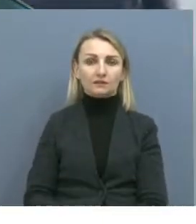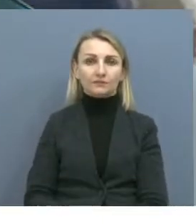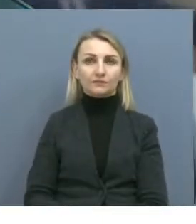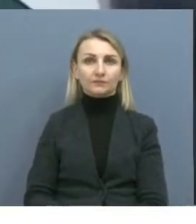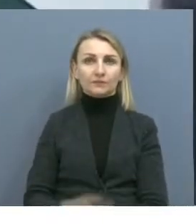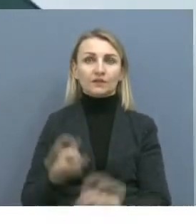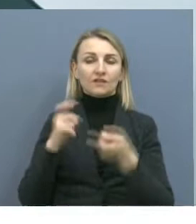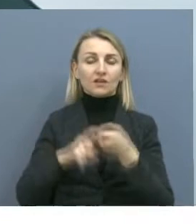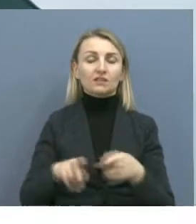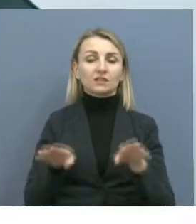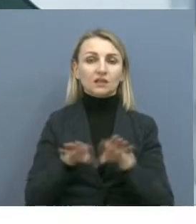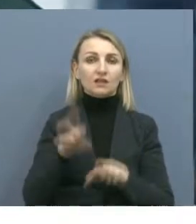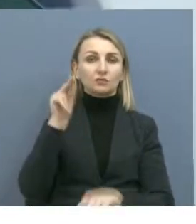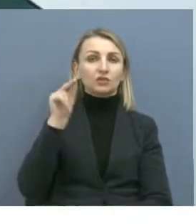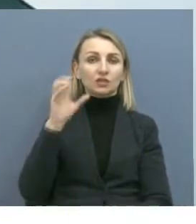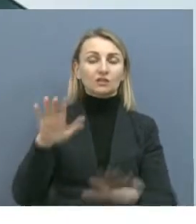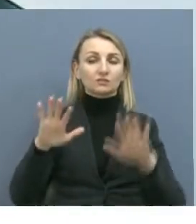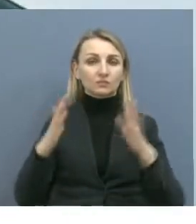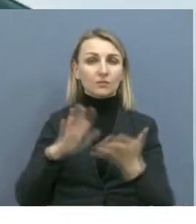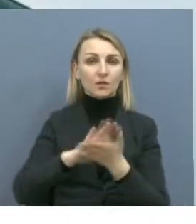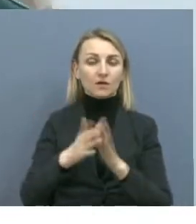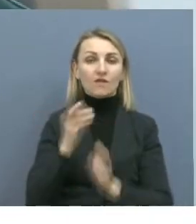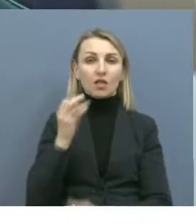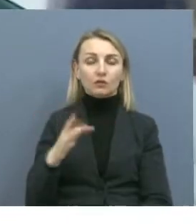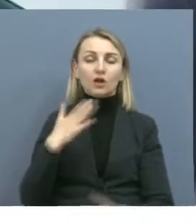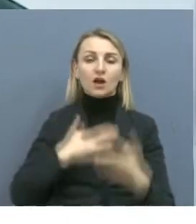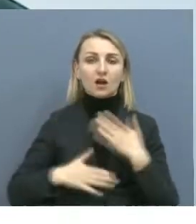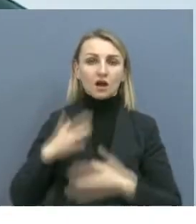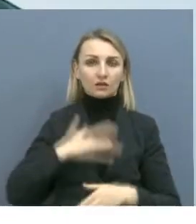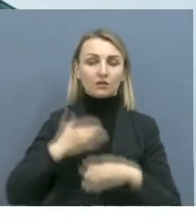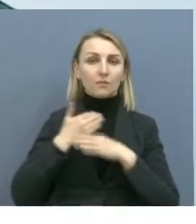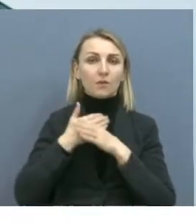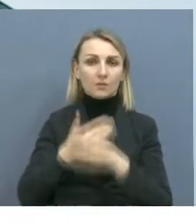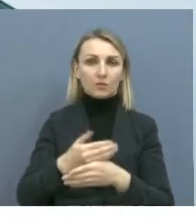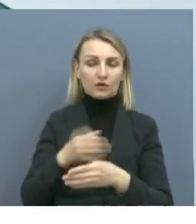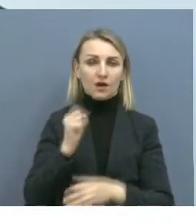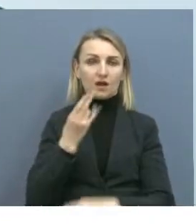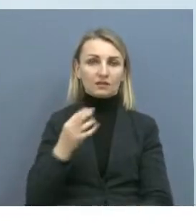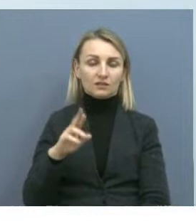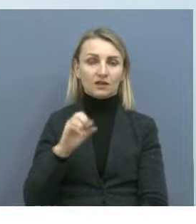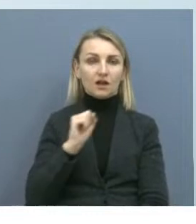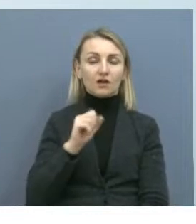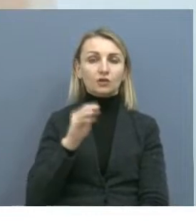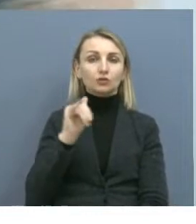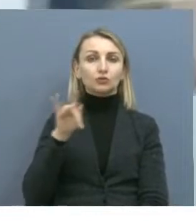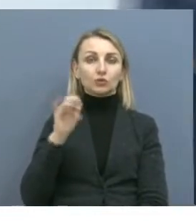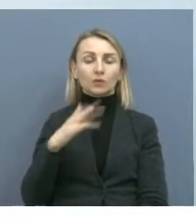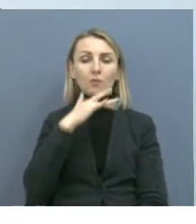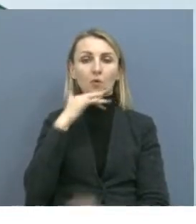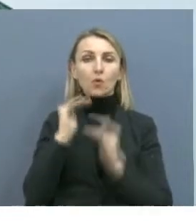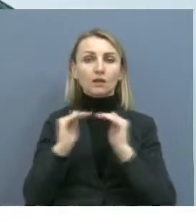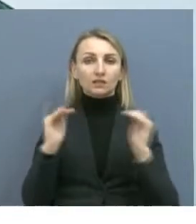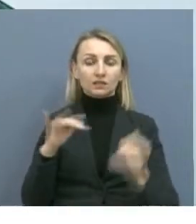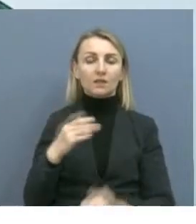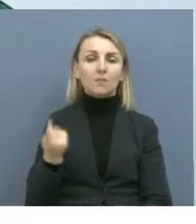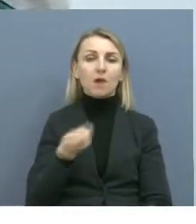В связи с чрезвычайным положением в стране, волонтеры рады принять участие в акции «Жылы жүрек». Сейчас в помощи особенно нуждаются многодетные, малоимущие